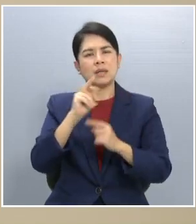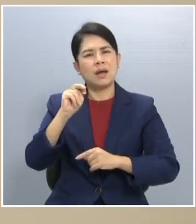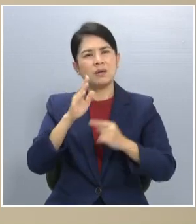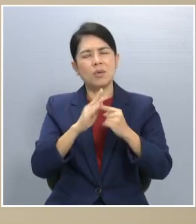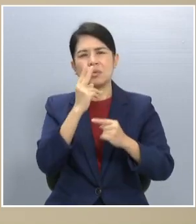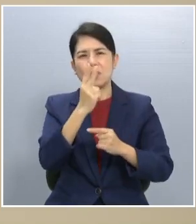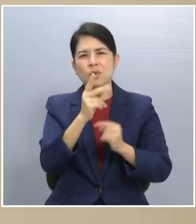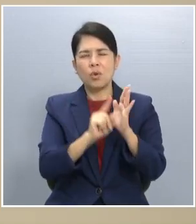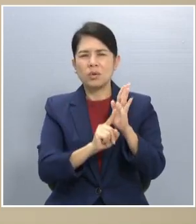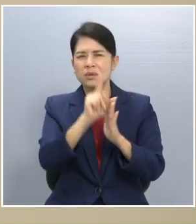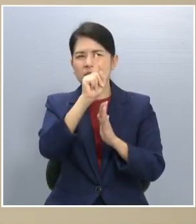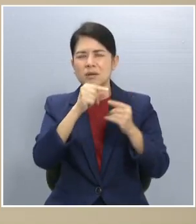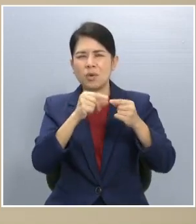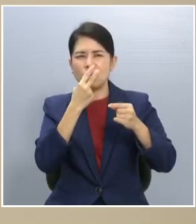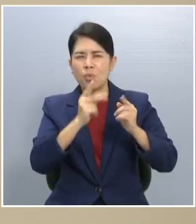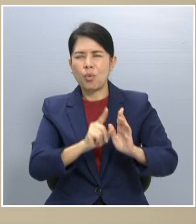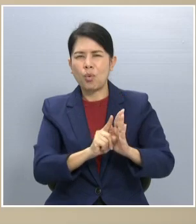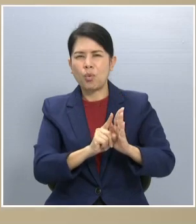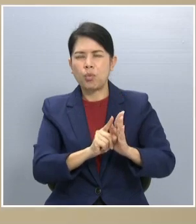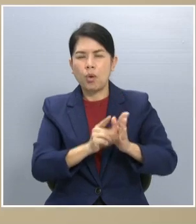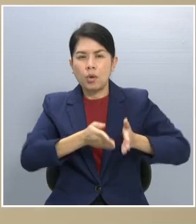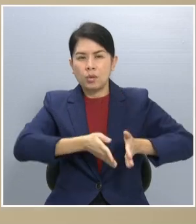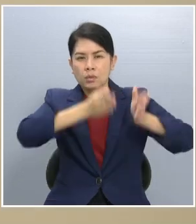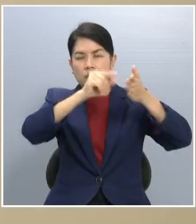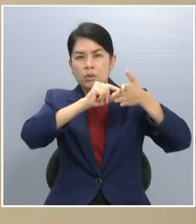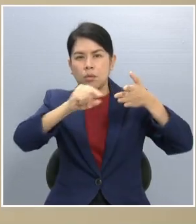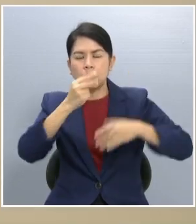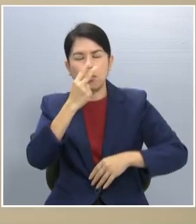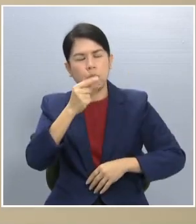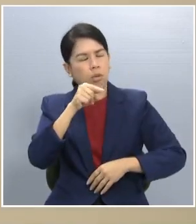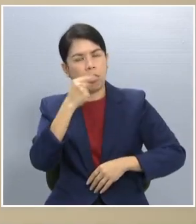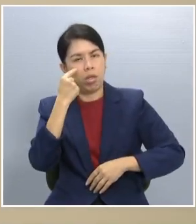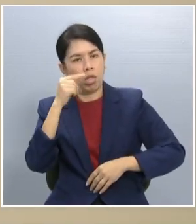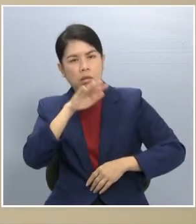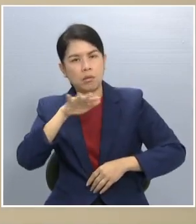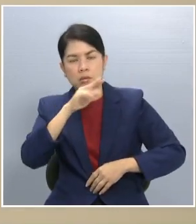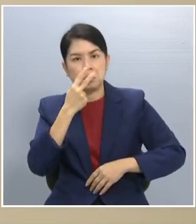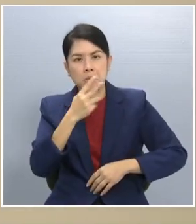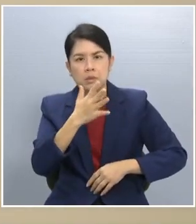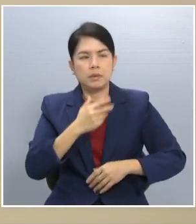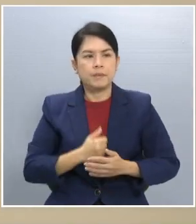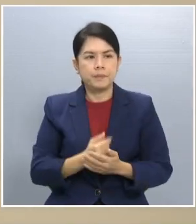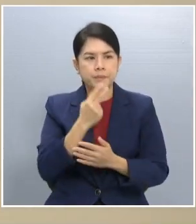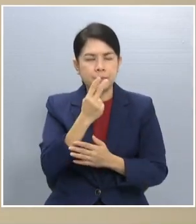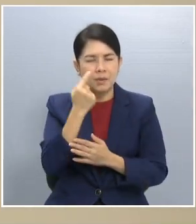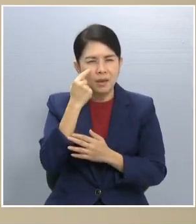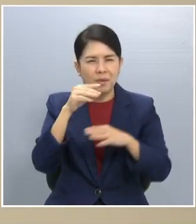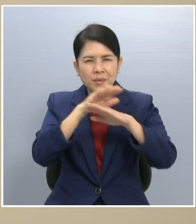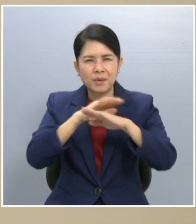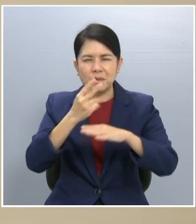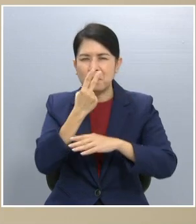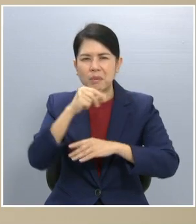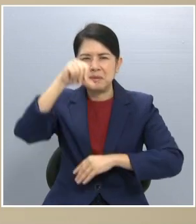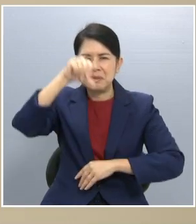สูงลงมาท่านผู้ชมมองเห็นอะไรไหมคะคือแทบจะไม่เห็นอาคารบ้านเรือนที่อยู่ด้านล่างเลยอ่ะค่ะที่เขียนบรรยายว่าแย่ที่สุด